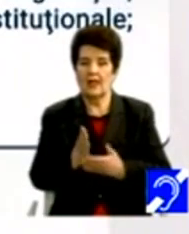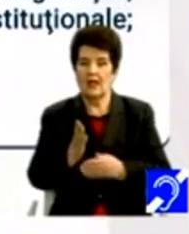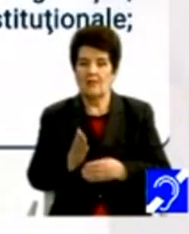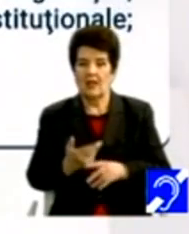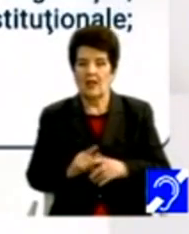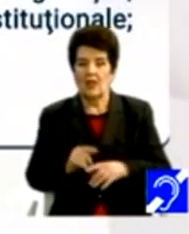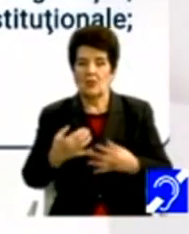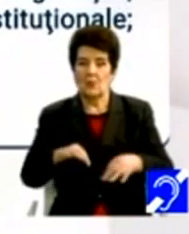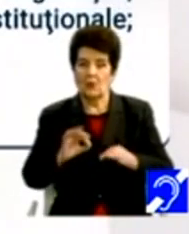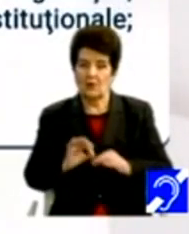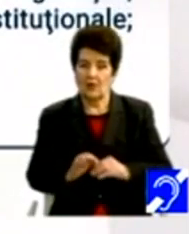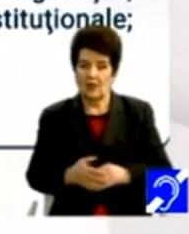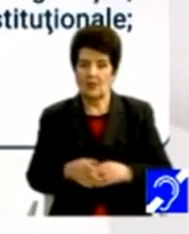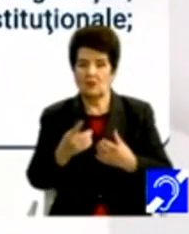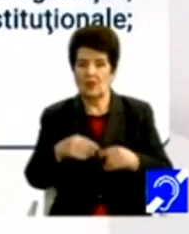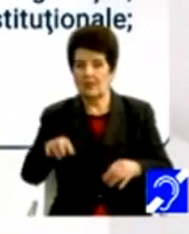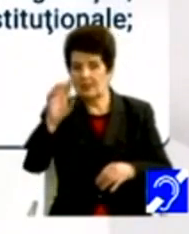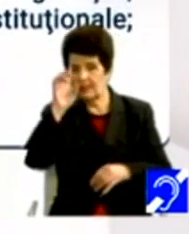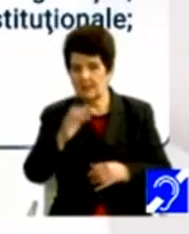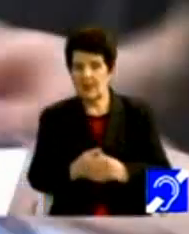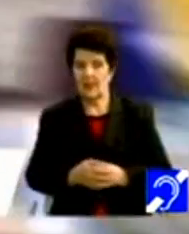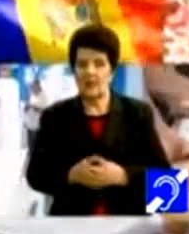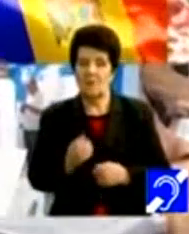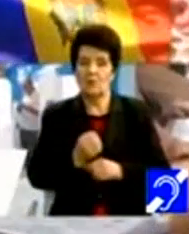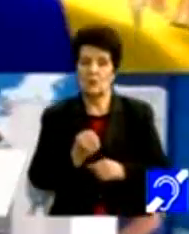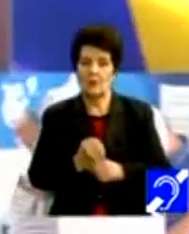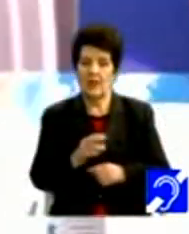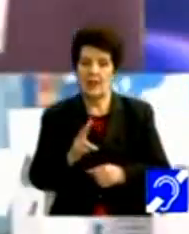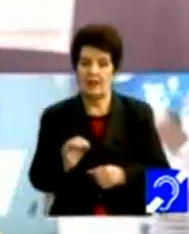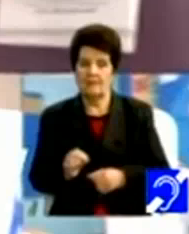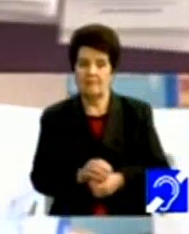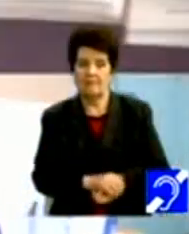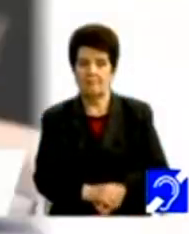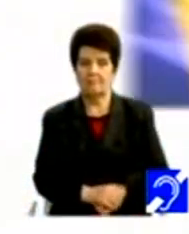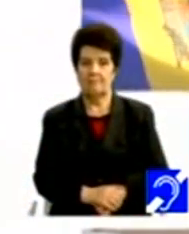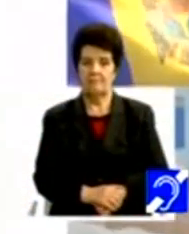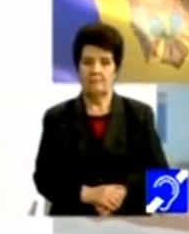din procuratură, judecătorii și altor categorii de funcționari.